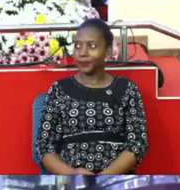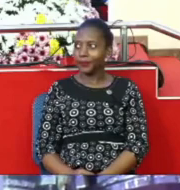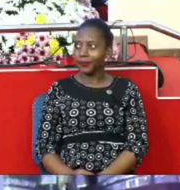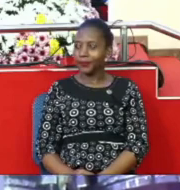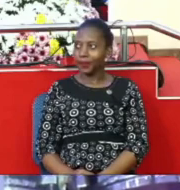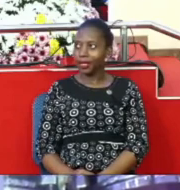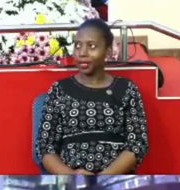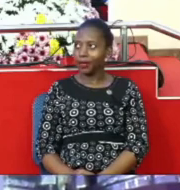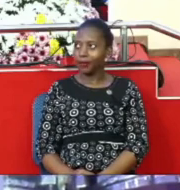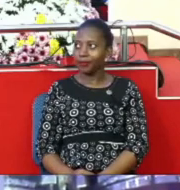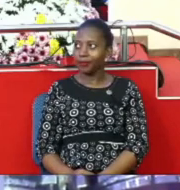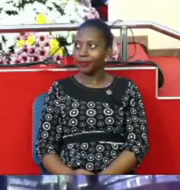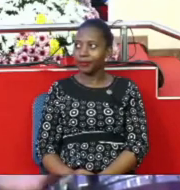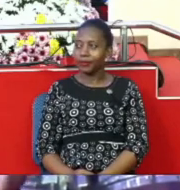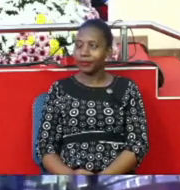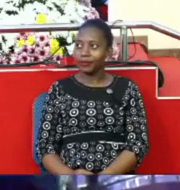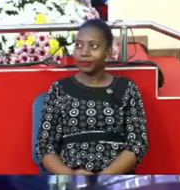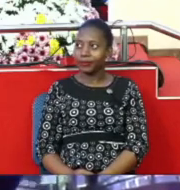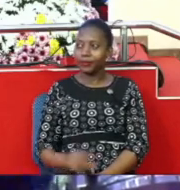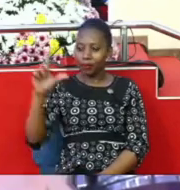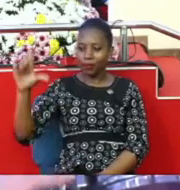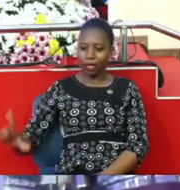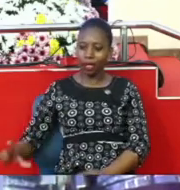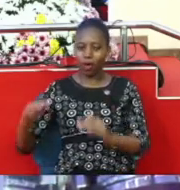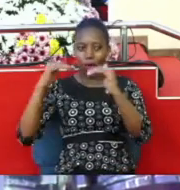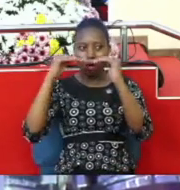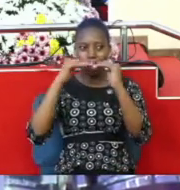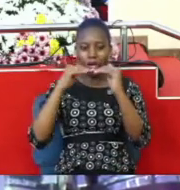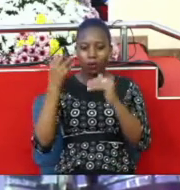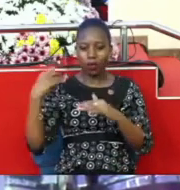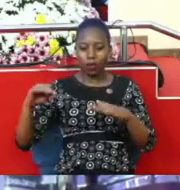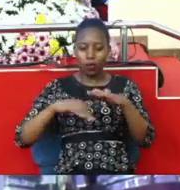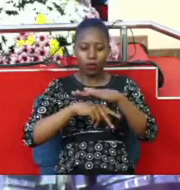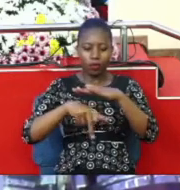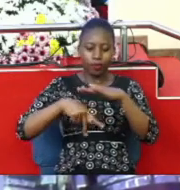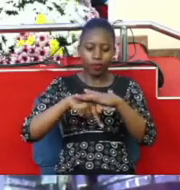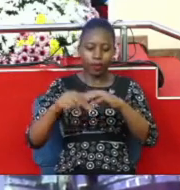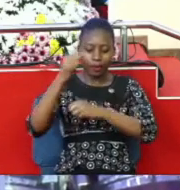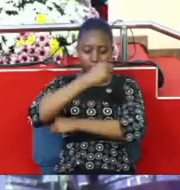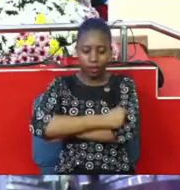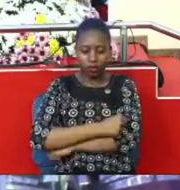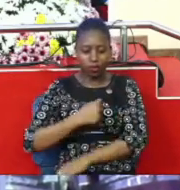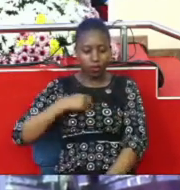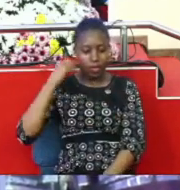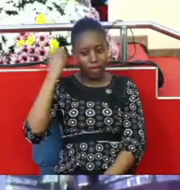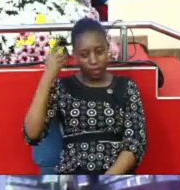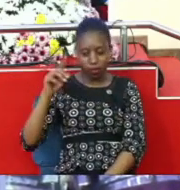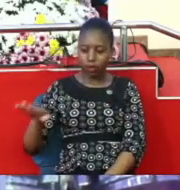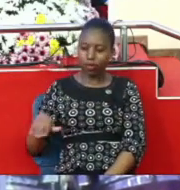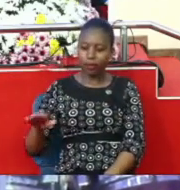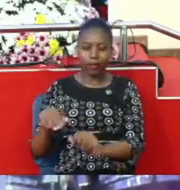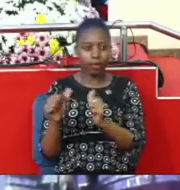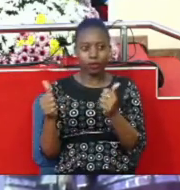the lower level of the primary school. So I knew the place. Kwa hivyo nilielewa ile mahali vizuri. But I said